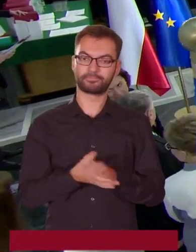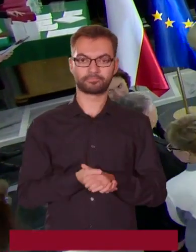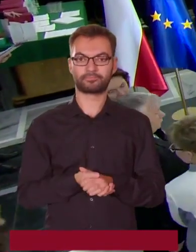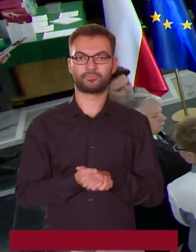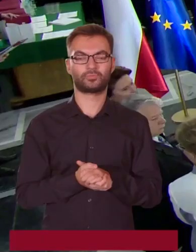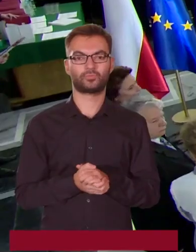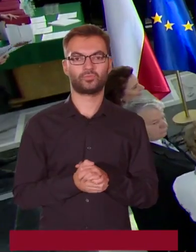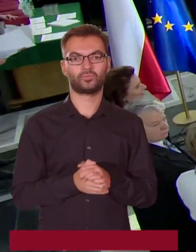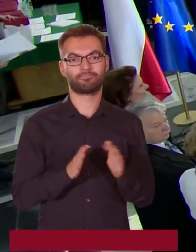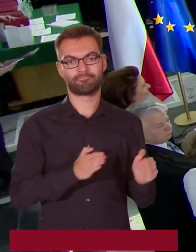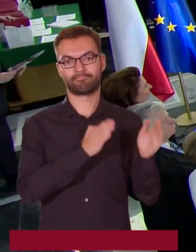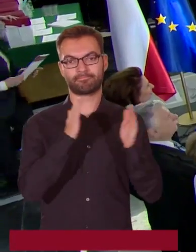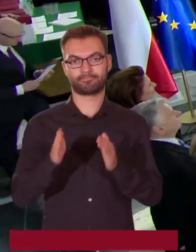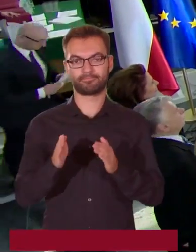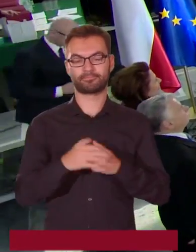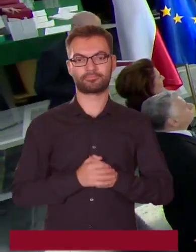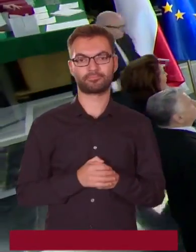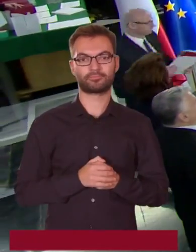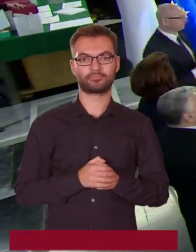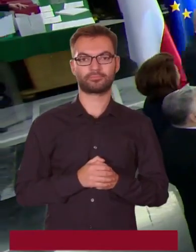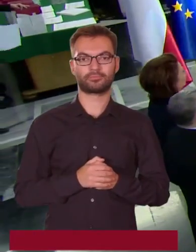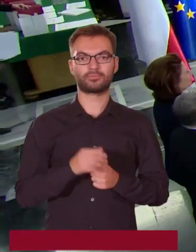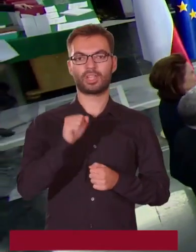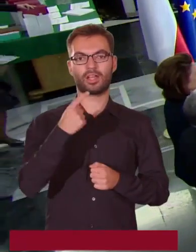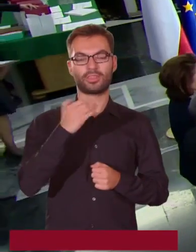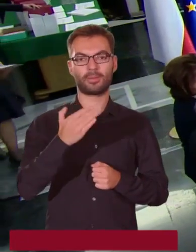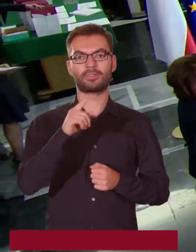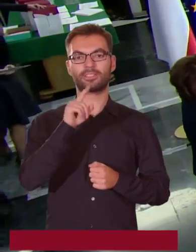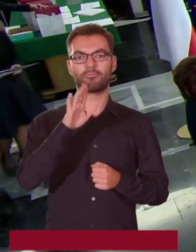To prosimy pana Adama Zbigniewa Cyrańskiego.